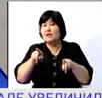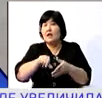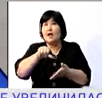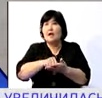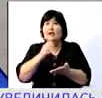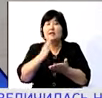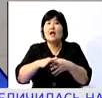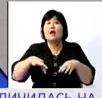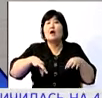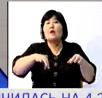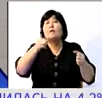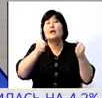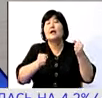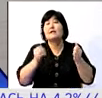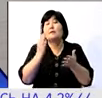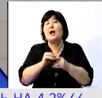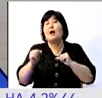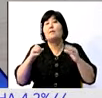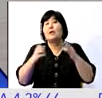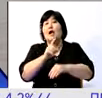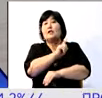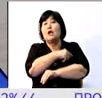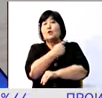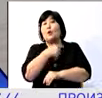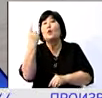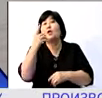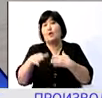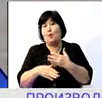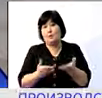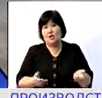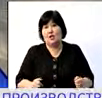стала проезжающая мимо бригада скорой помощи.